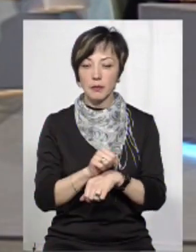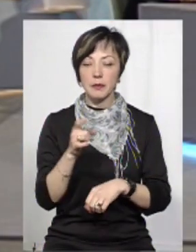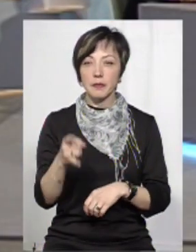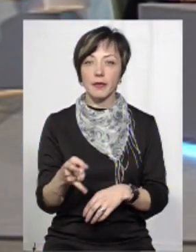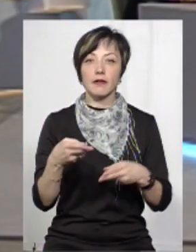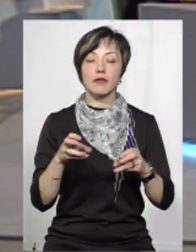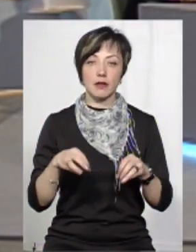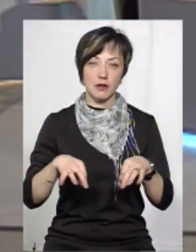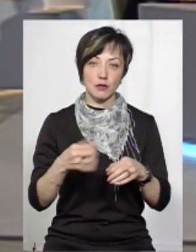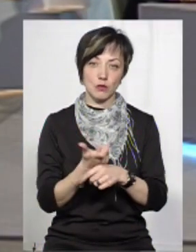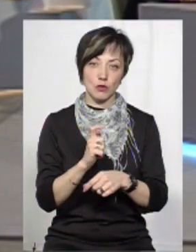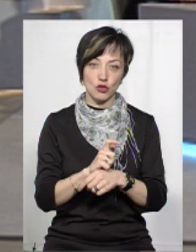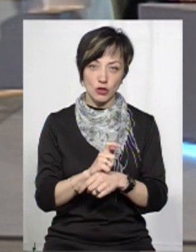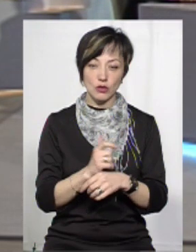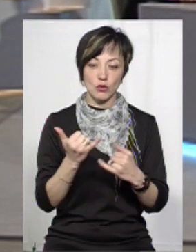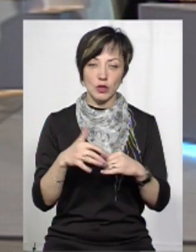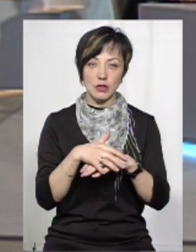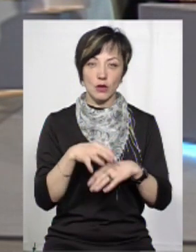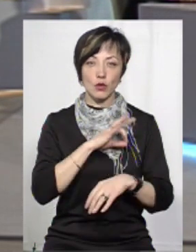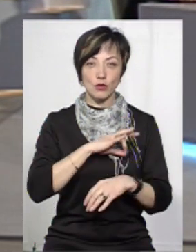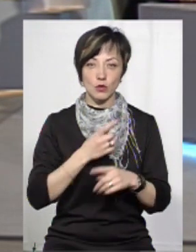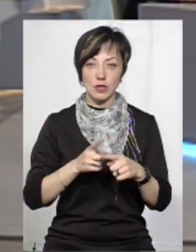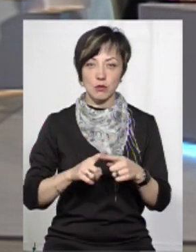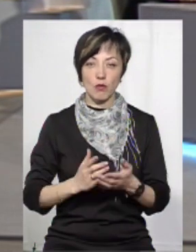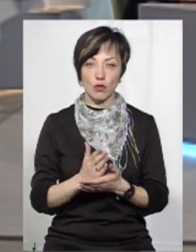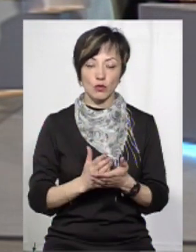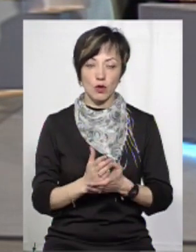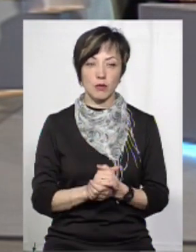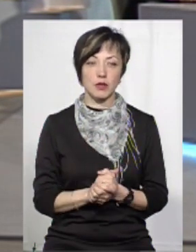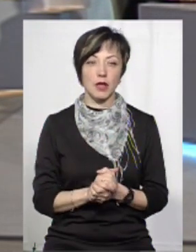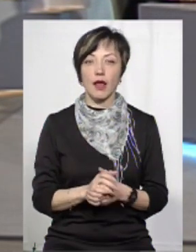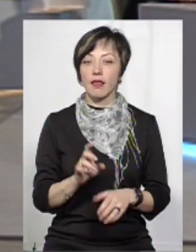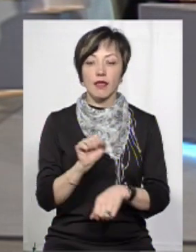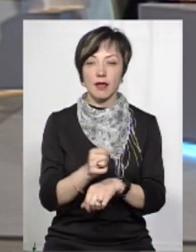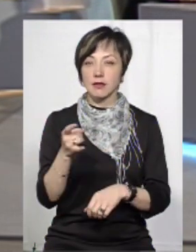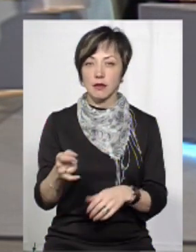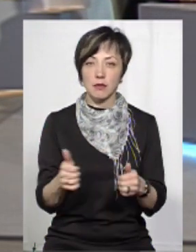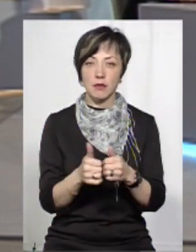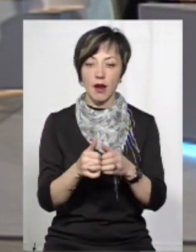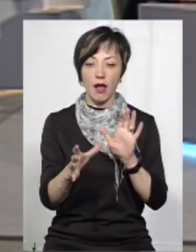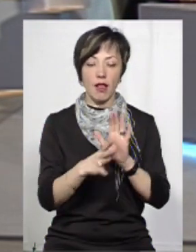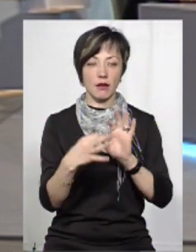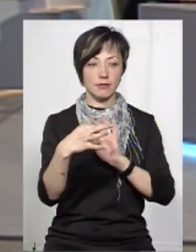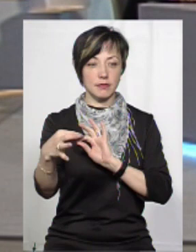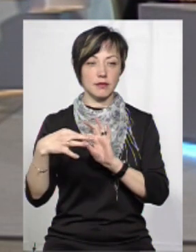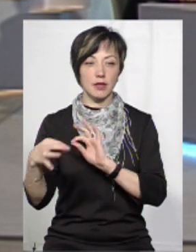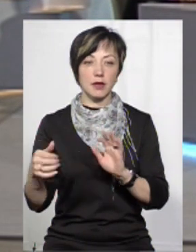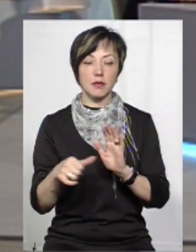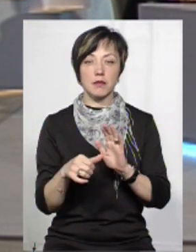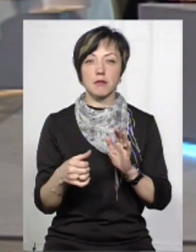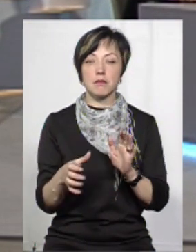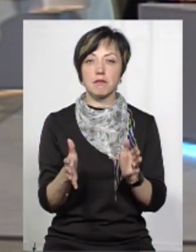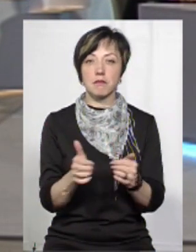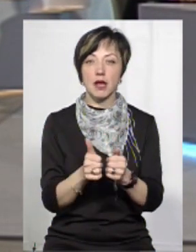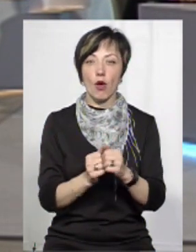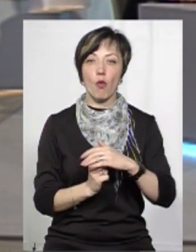паркування автотранспорту, тому що більшість сьогодні населення користується цими послугами. Не ставити автотранспорт біля ліній електропередач, біля опор,